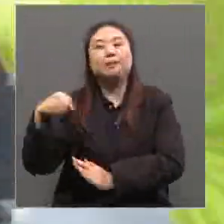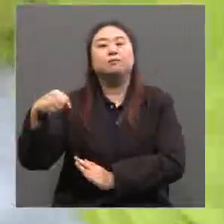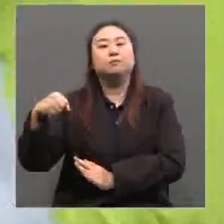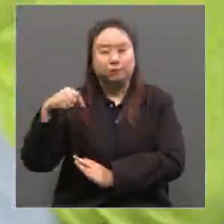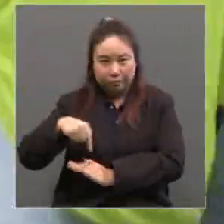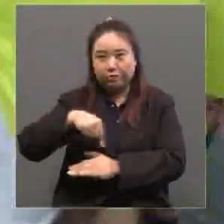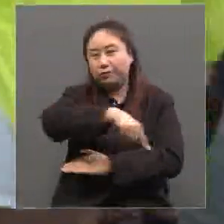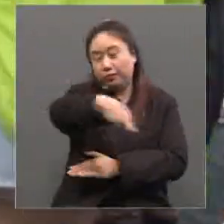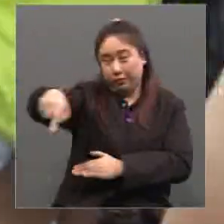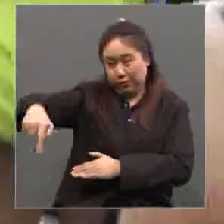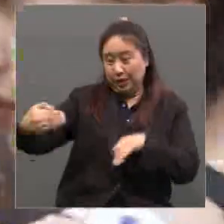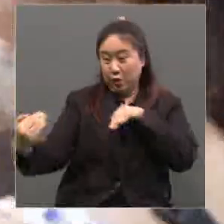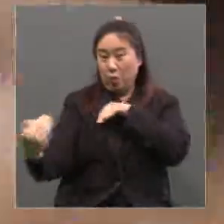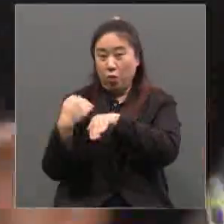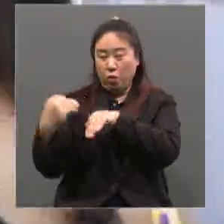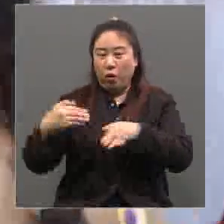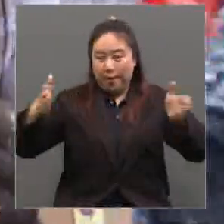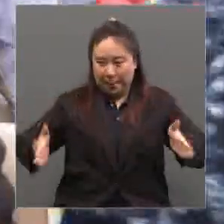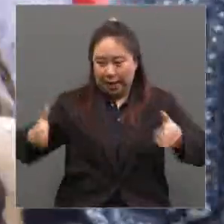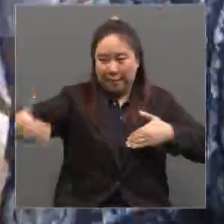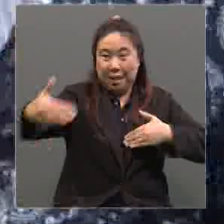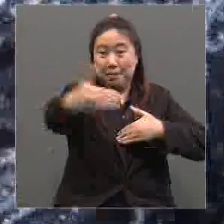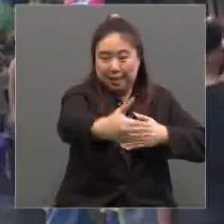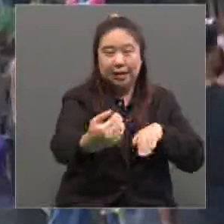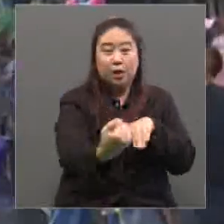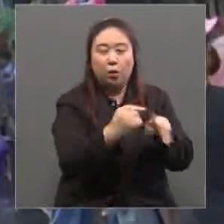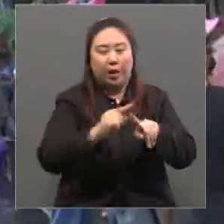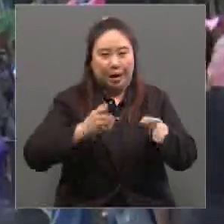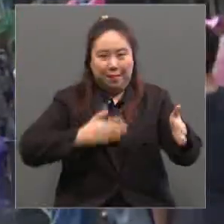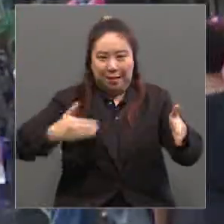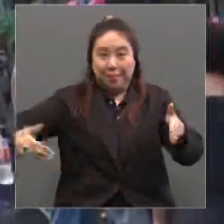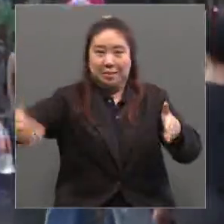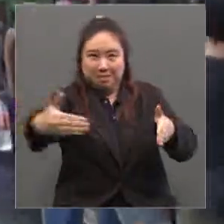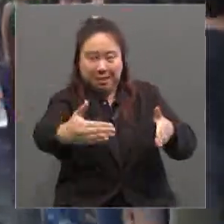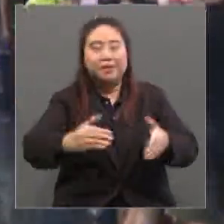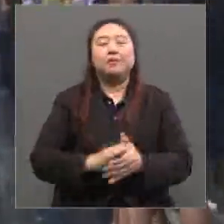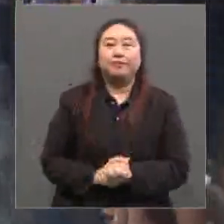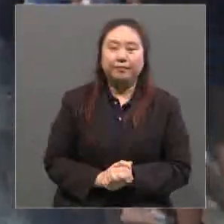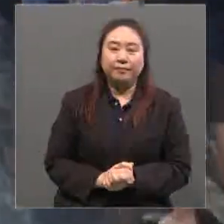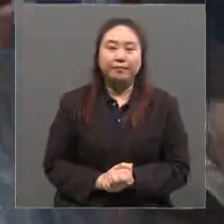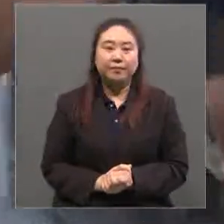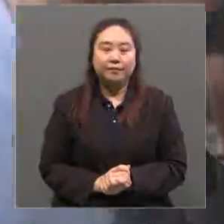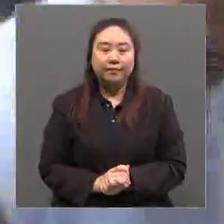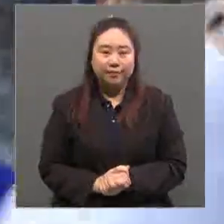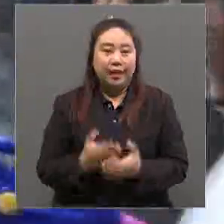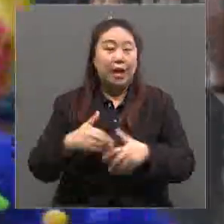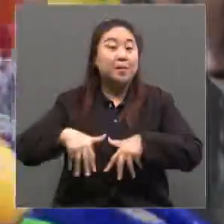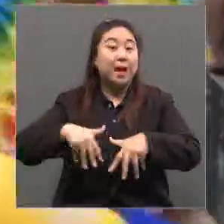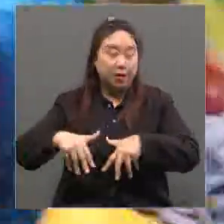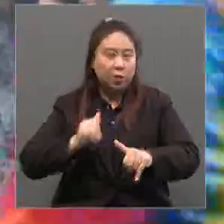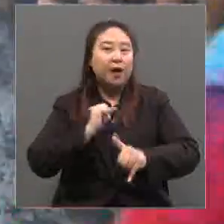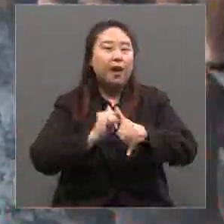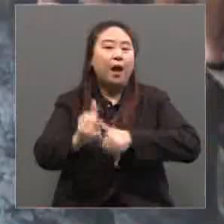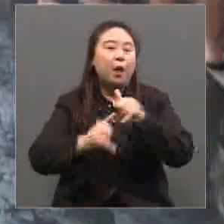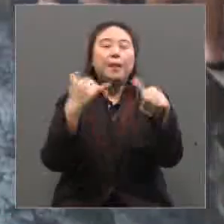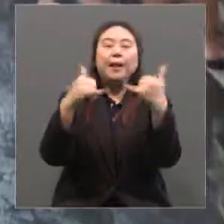ยรอบถนนข้าวสารตั้งแต่ถนนจักรพงศ์ไปจนถึงถนนเจ้าฟ้าและถนนตะนาวสีตลอดเส้นทางเพื่อให้ประชาชนได้มาร่ว